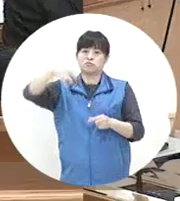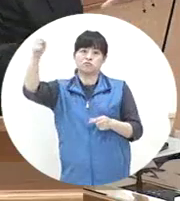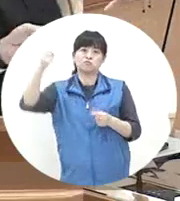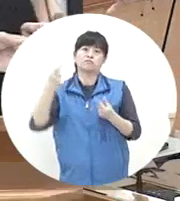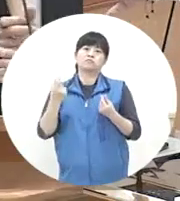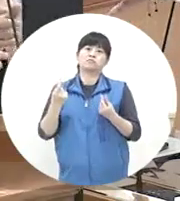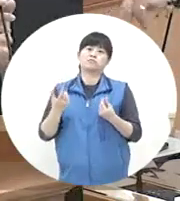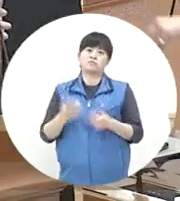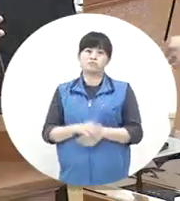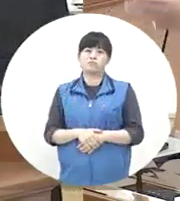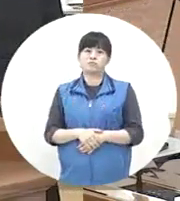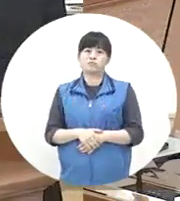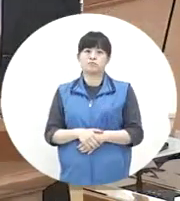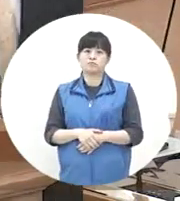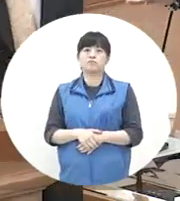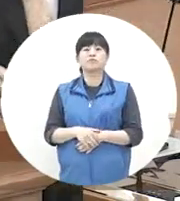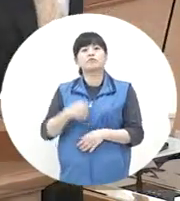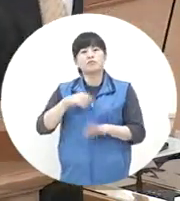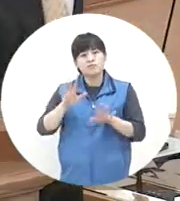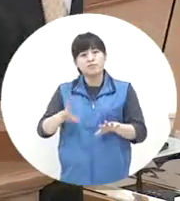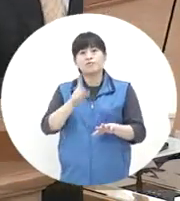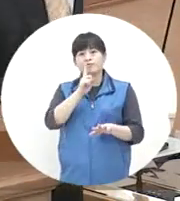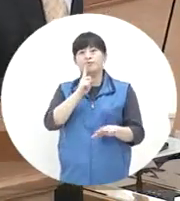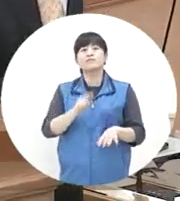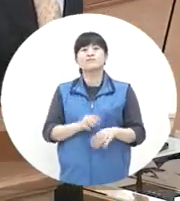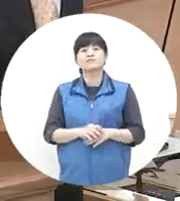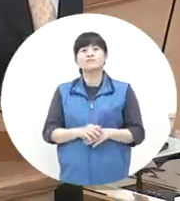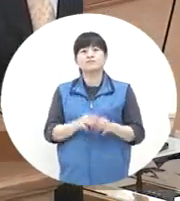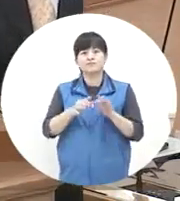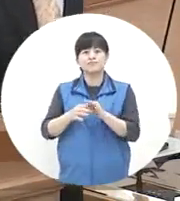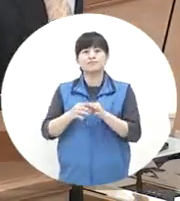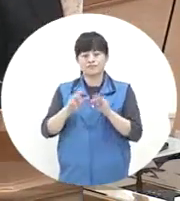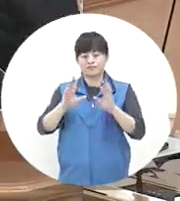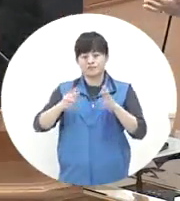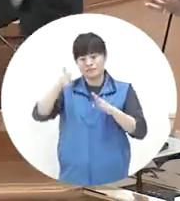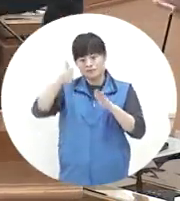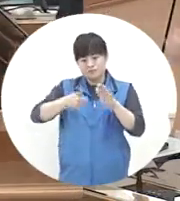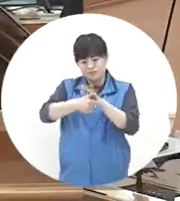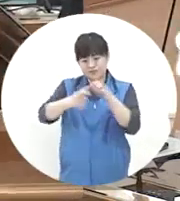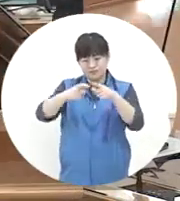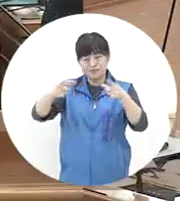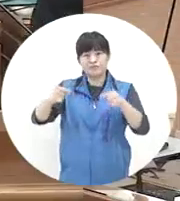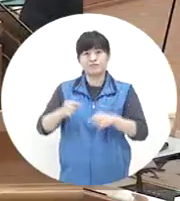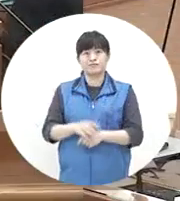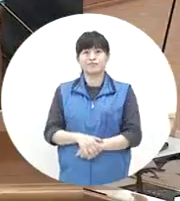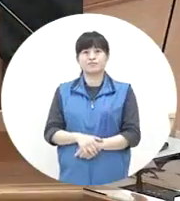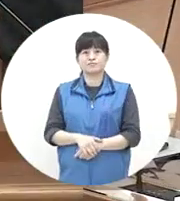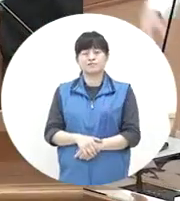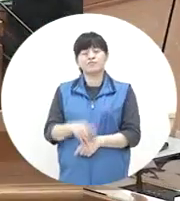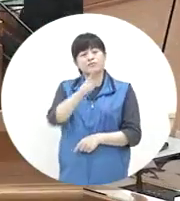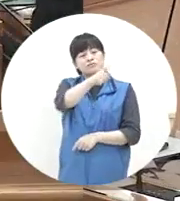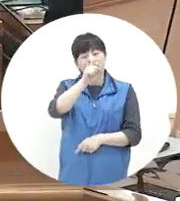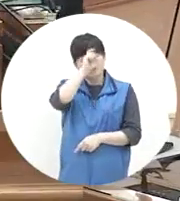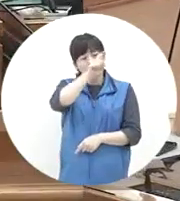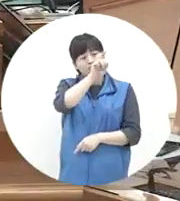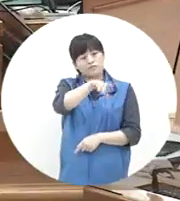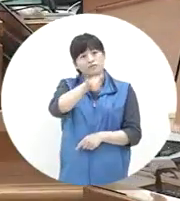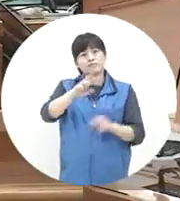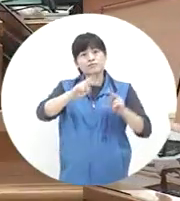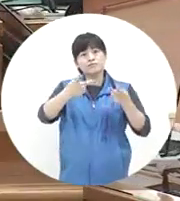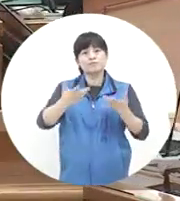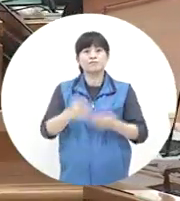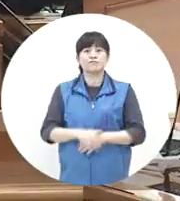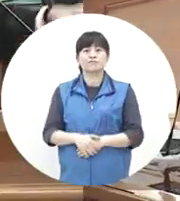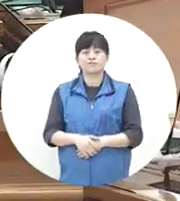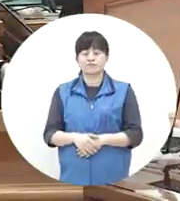哎、哦欸，我们现在就是讲说，因为他拿到总统的入场券， 我总统以后嘛哈， 没为大家开始改啊。 中央